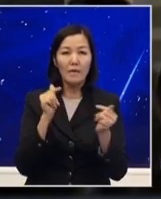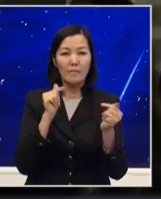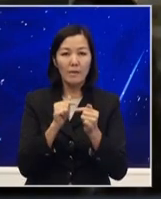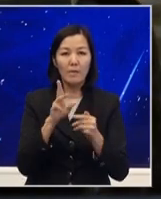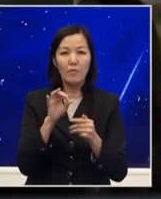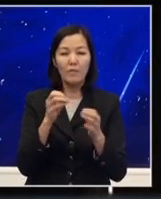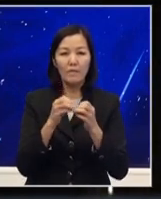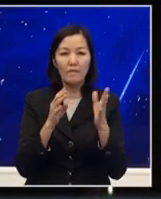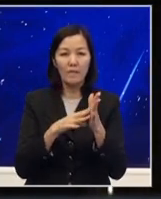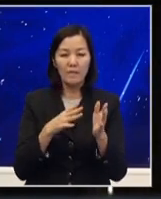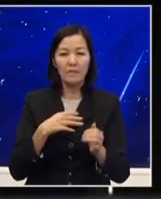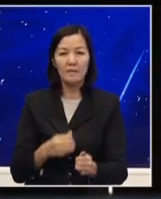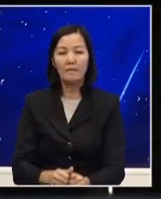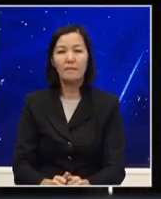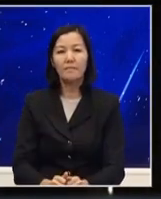COVID-19.